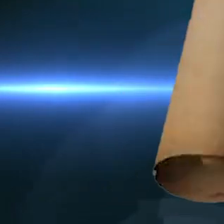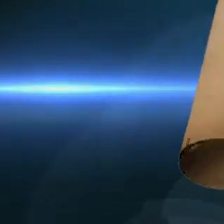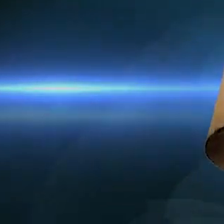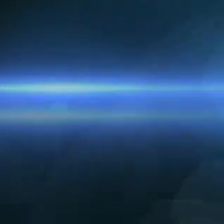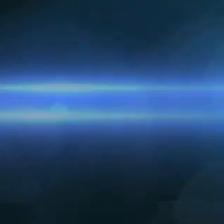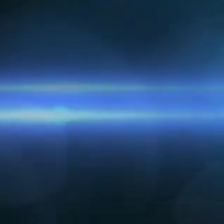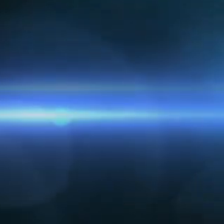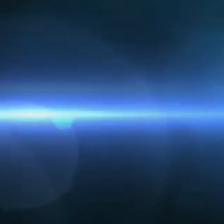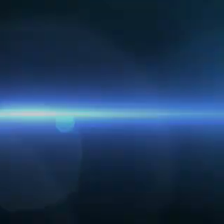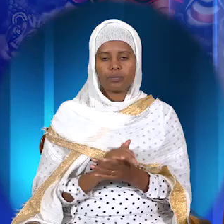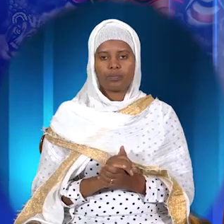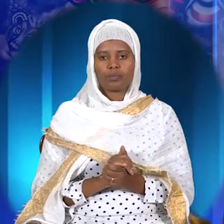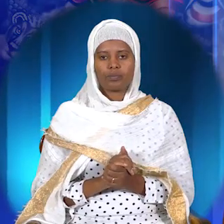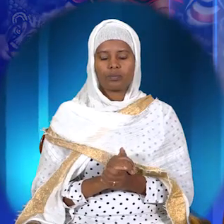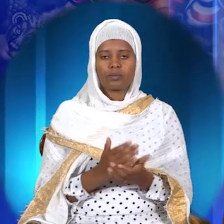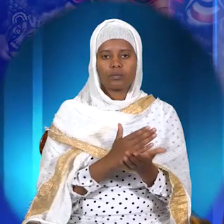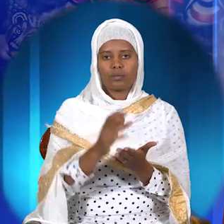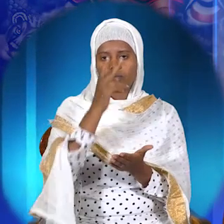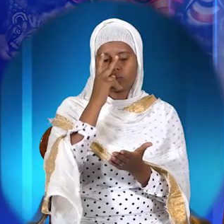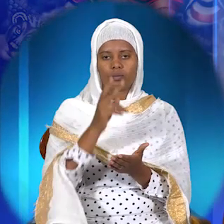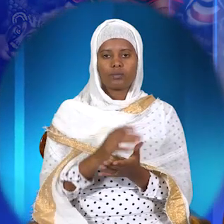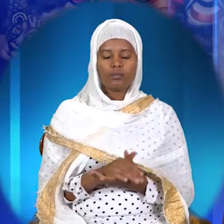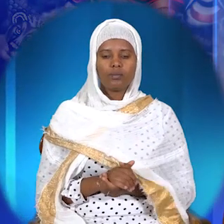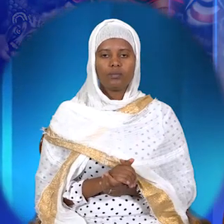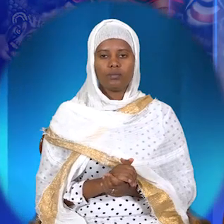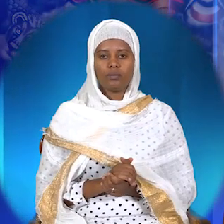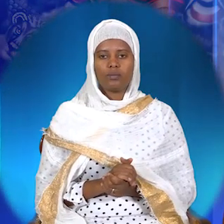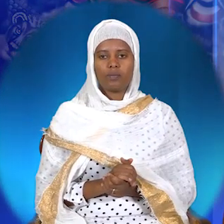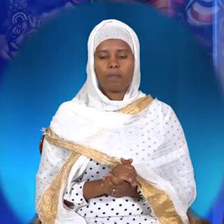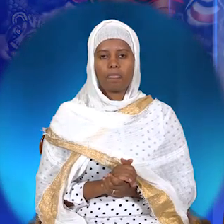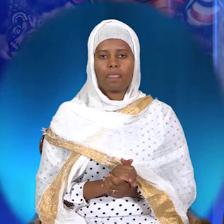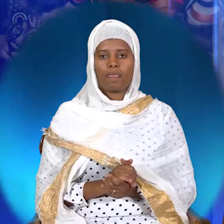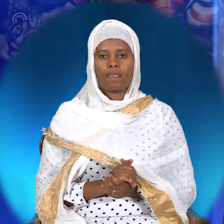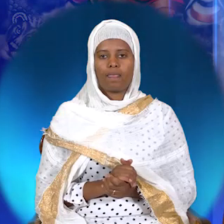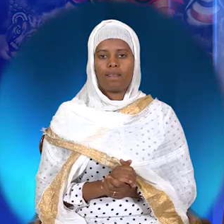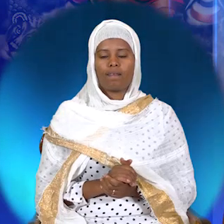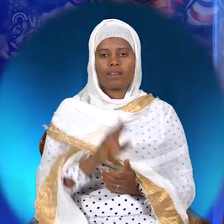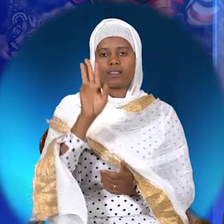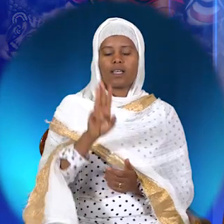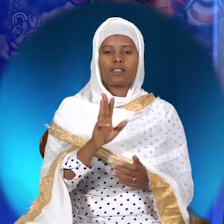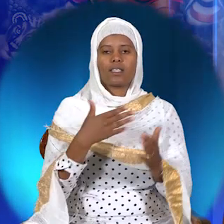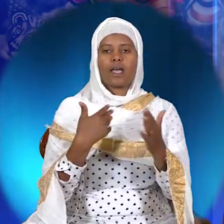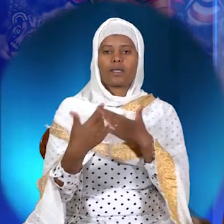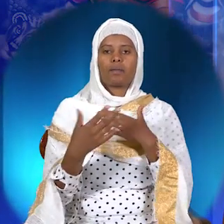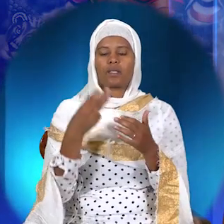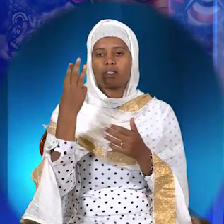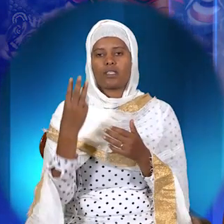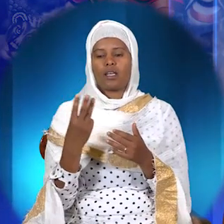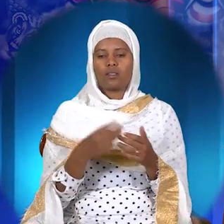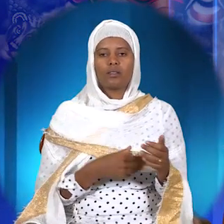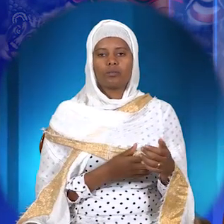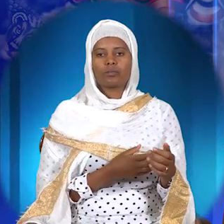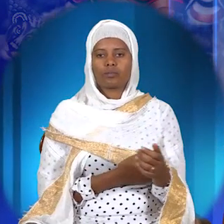በመንፈስ ቅዱስ ሐራይ ካብዝቀጽልና እንድርዮ ድማ ናይ ስላሴ ናይ ግብሪ ሰለስትነት